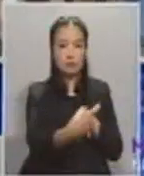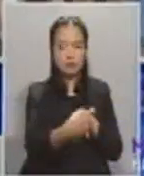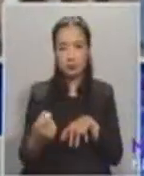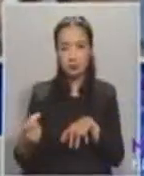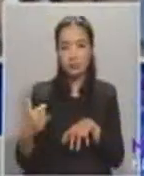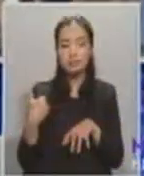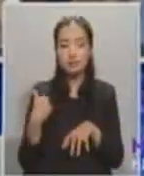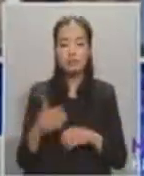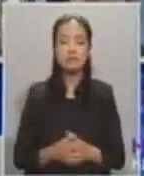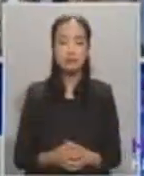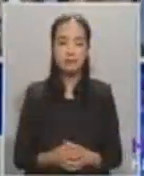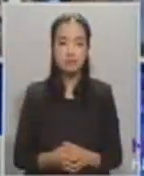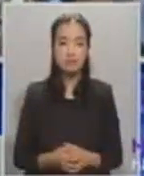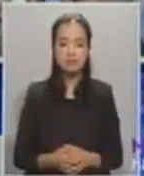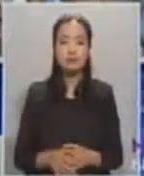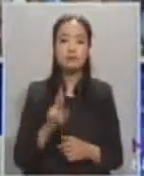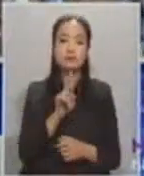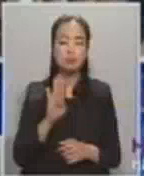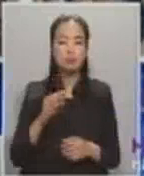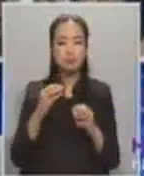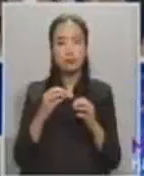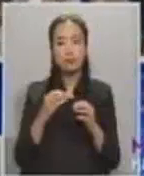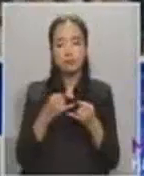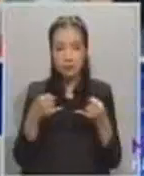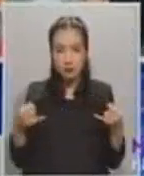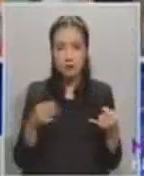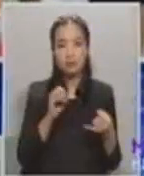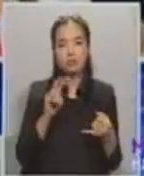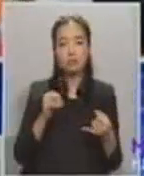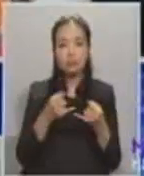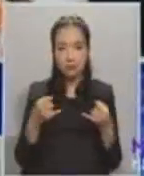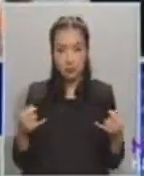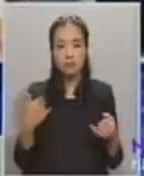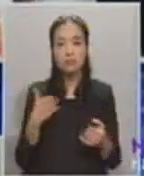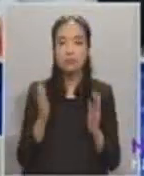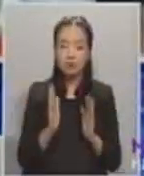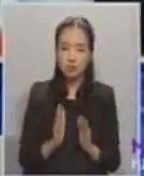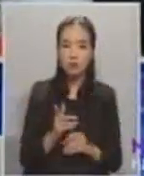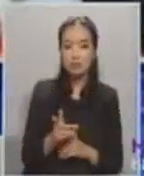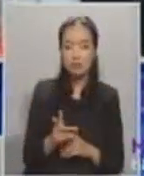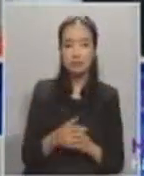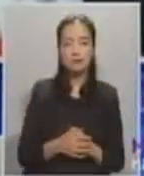านสื่อออนไลน์ต่างๆนะครับบังเอิญก็มีคนแห่